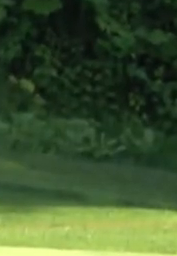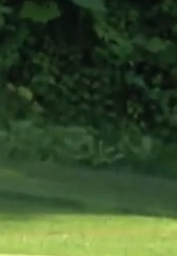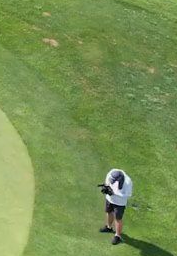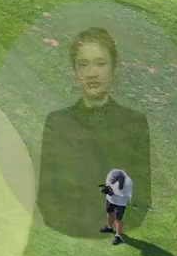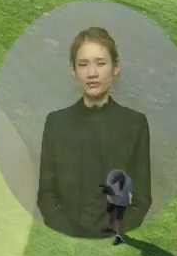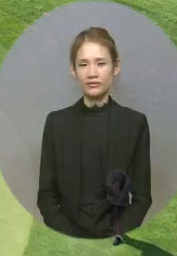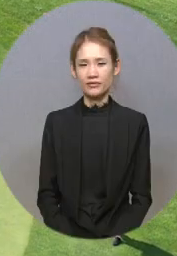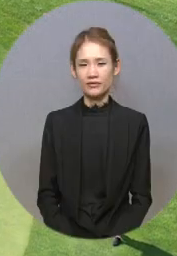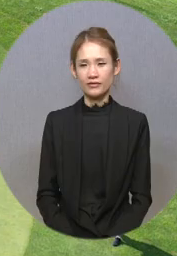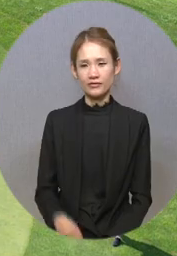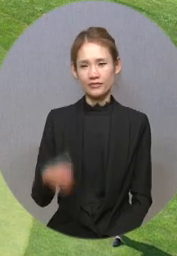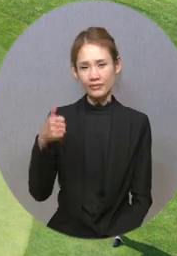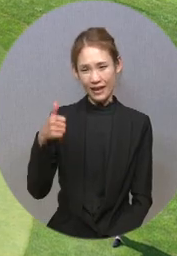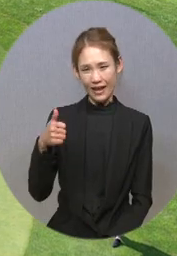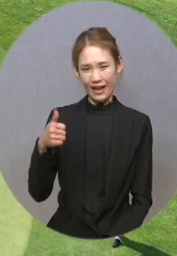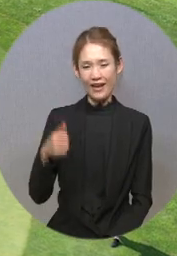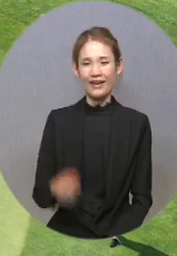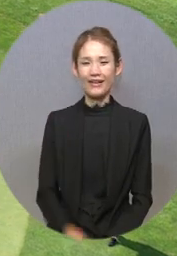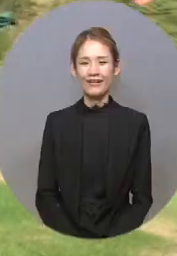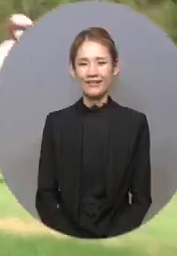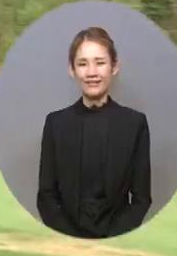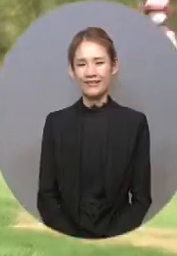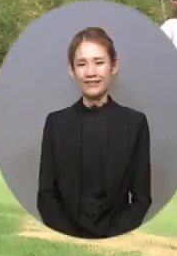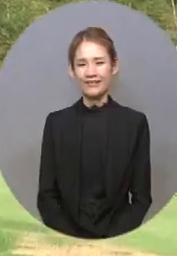나이스! 깜빡했다.